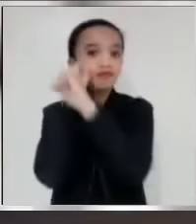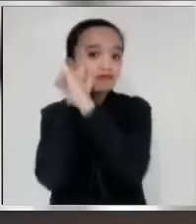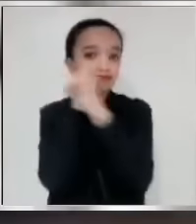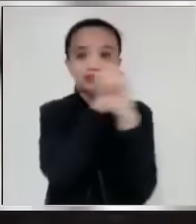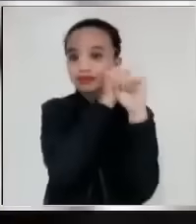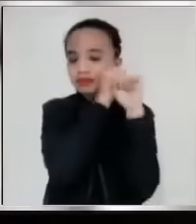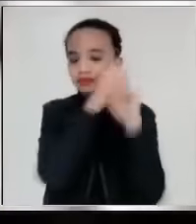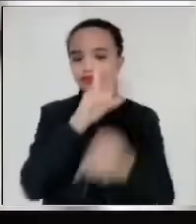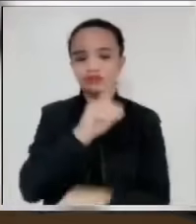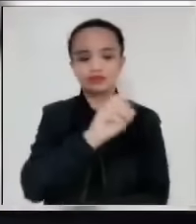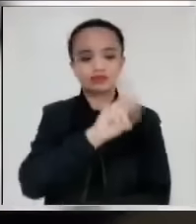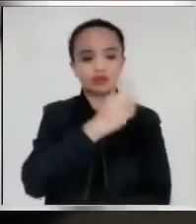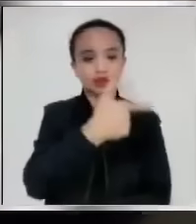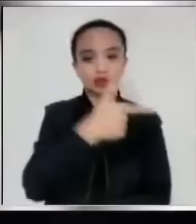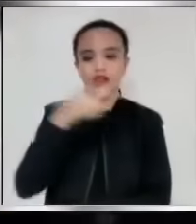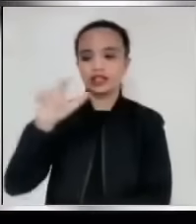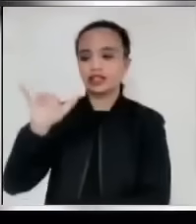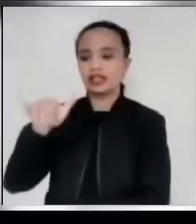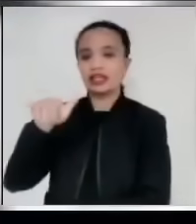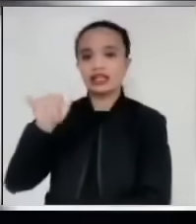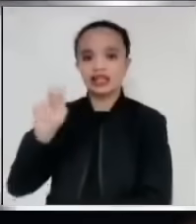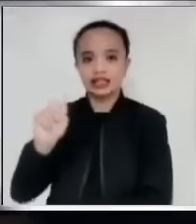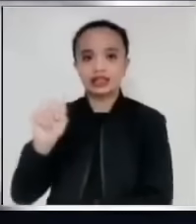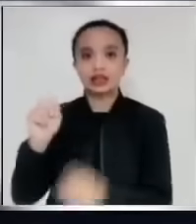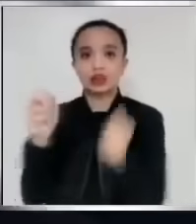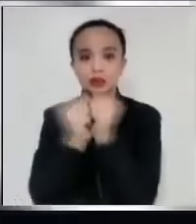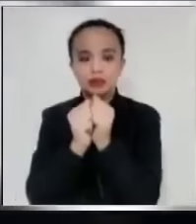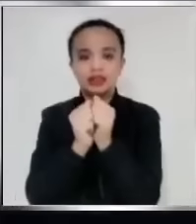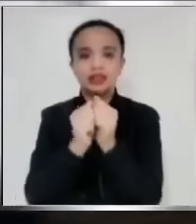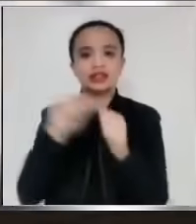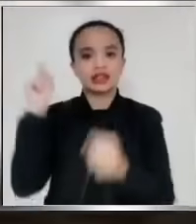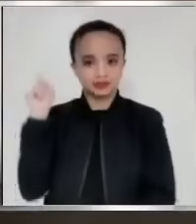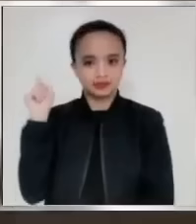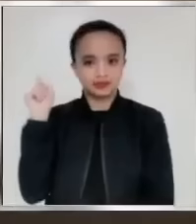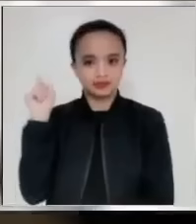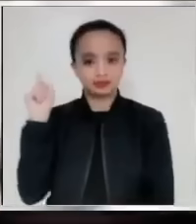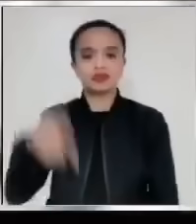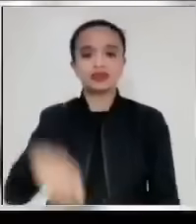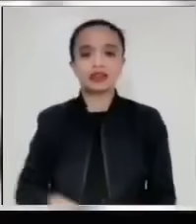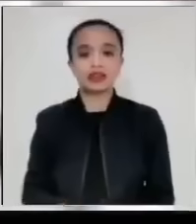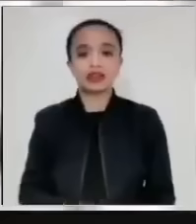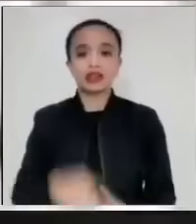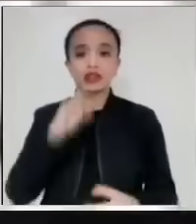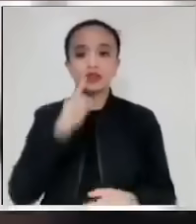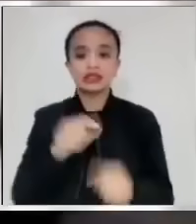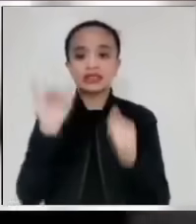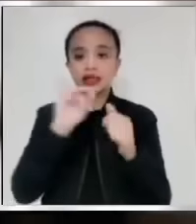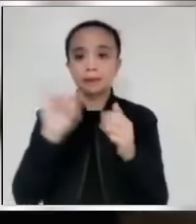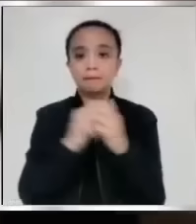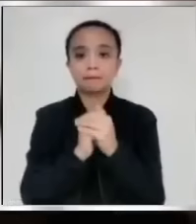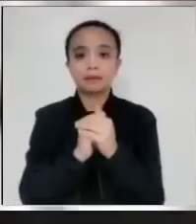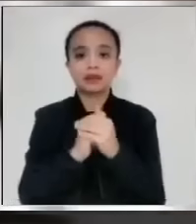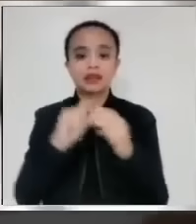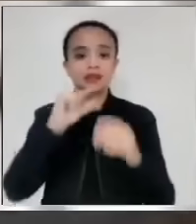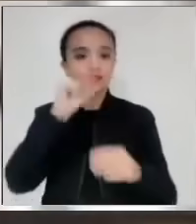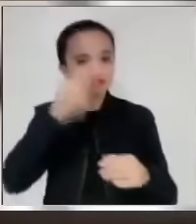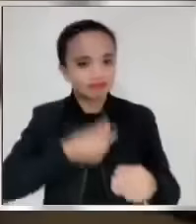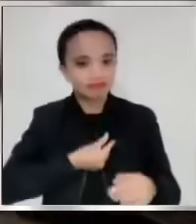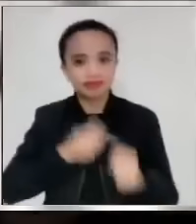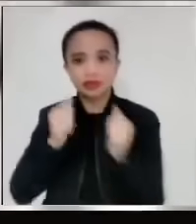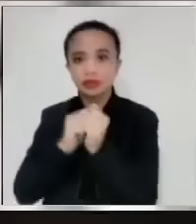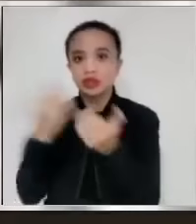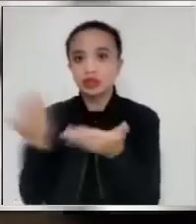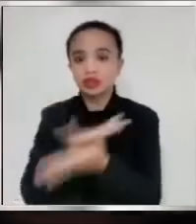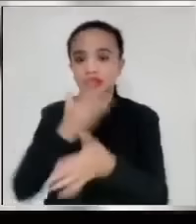at Marian Rivera, kina Jeneline Mercado at Dennis Trillo. Nag-exchange din sila ng greetings with newly engaged couple